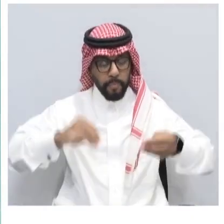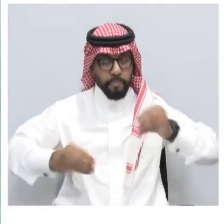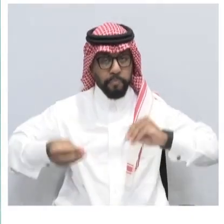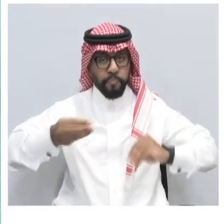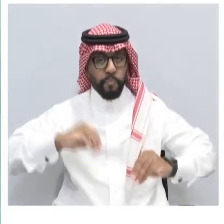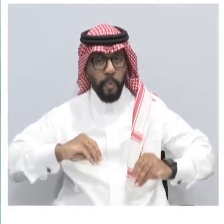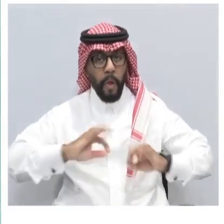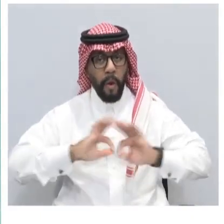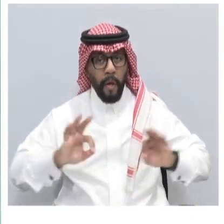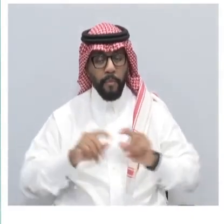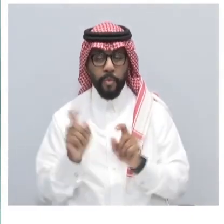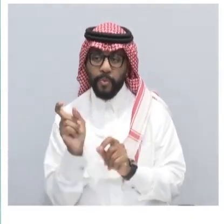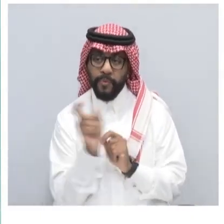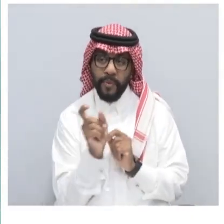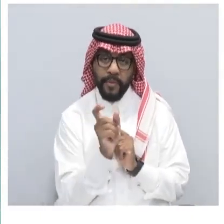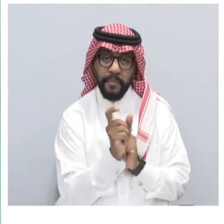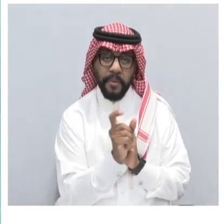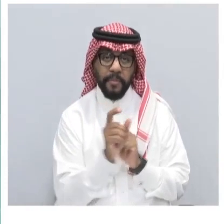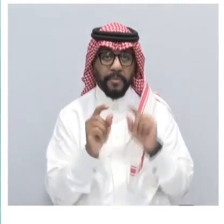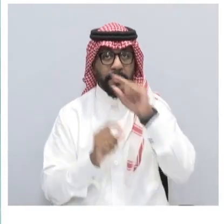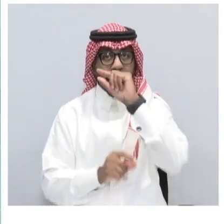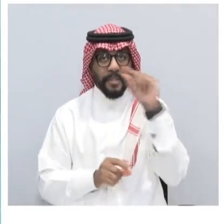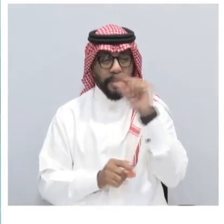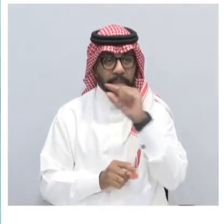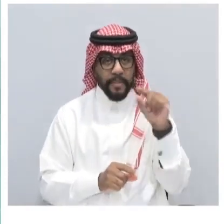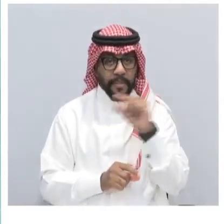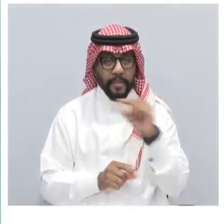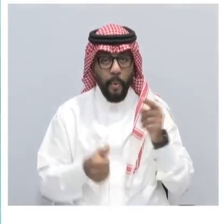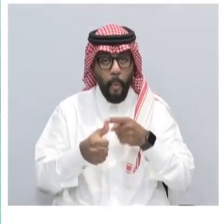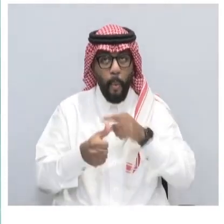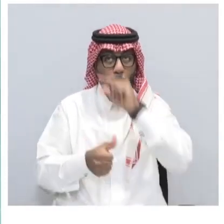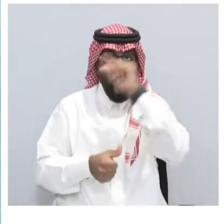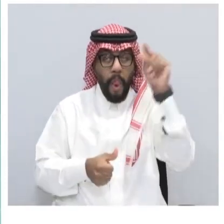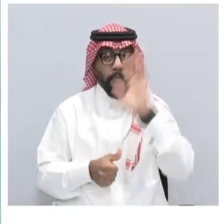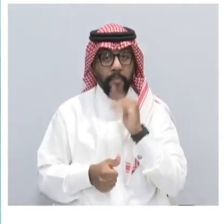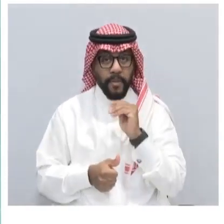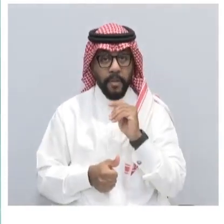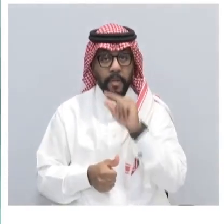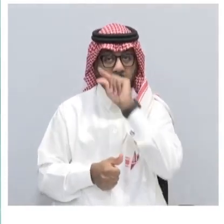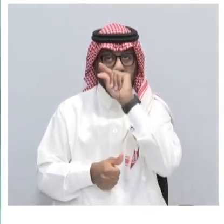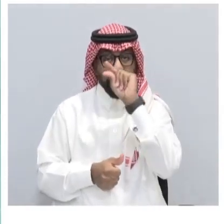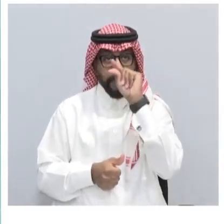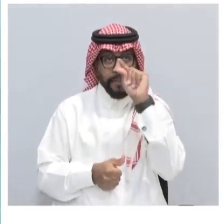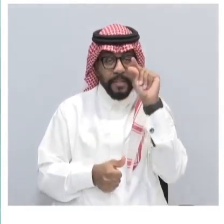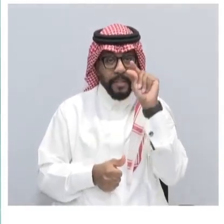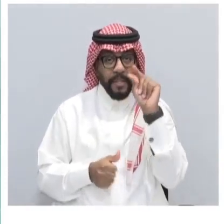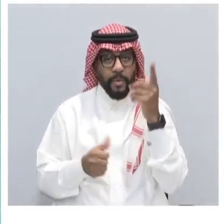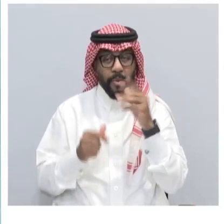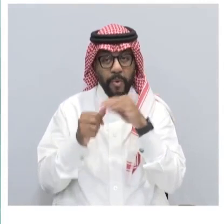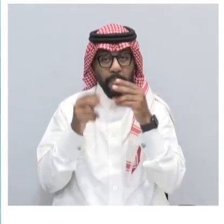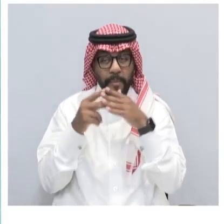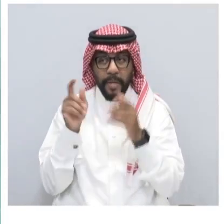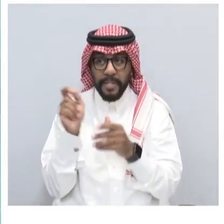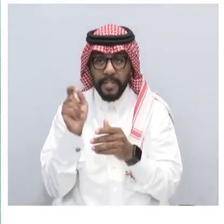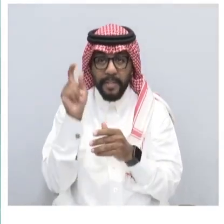فقره تحتوي على مسافه بادئه في جميع السطور عدا السطر الاول يطلق على هذه المسافه اسم مسافه بادئه